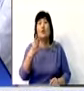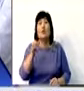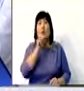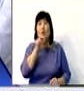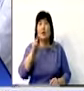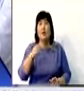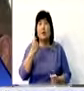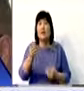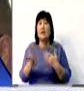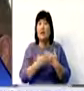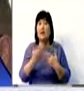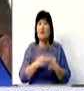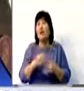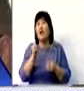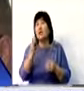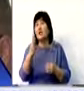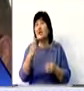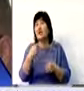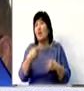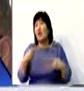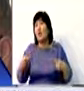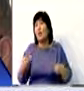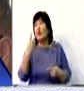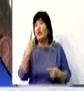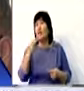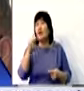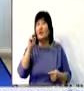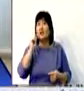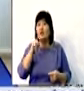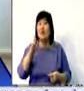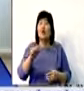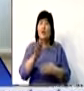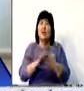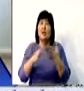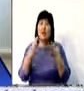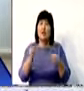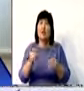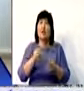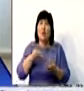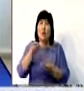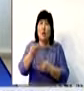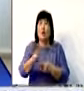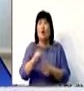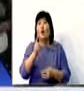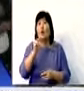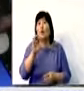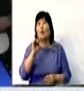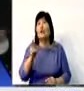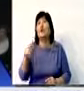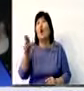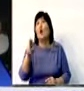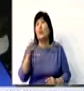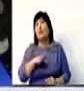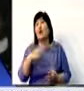было предъявлено наказание по 14 эпизодом двоих потерпевших простили связи с возмещением ущерба курбанов и даулбаев